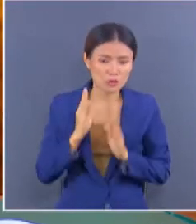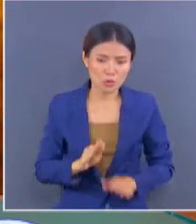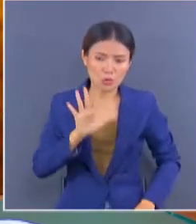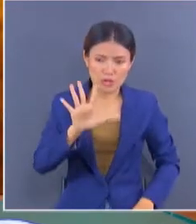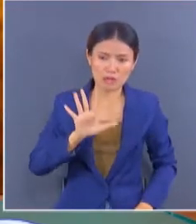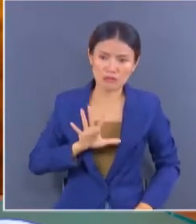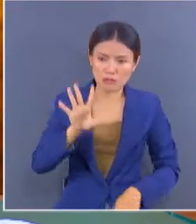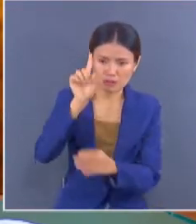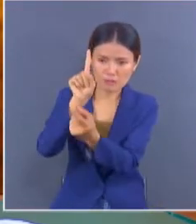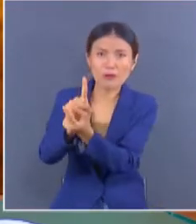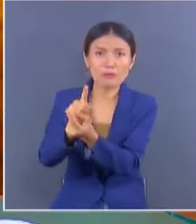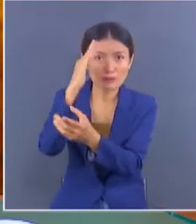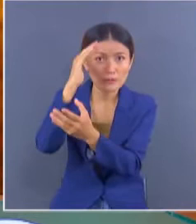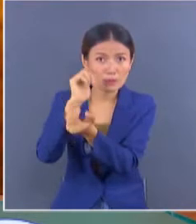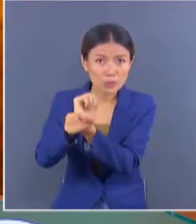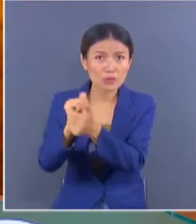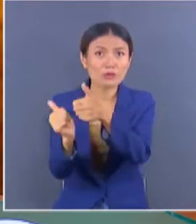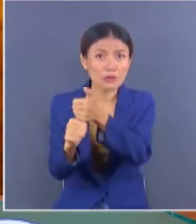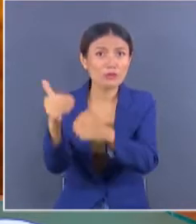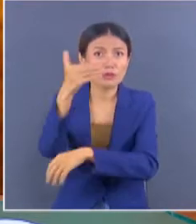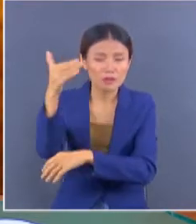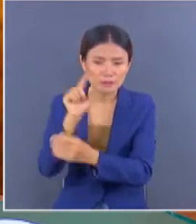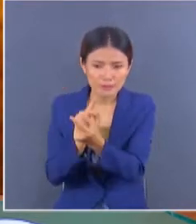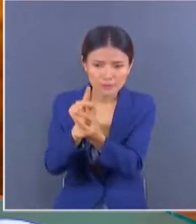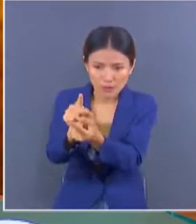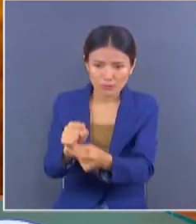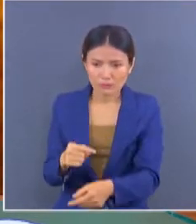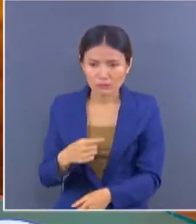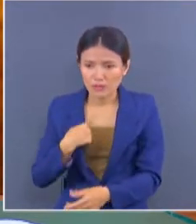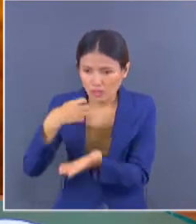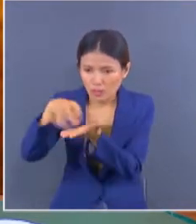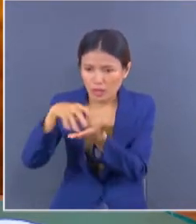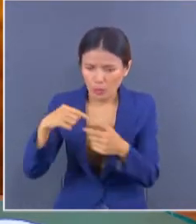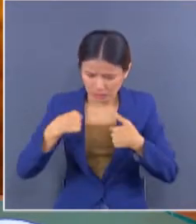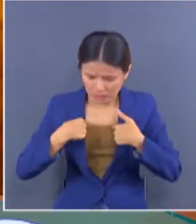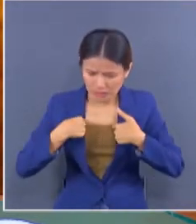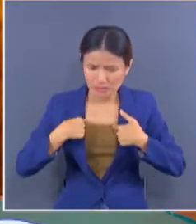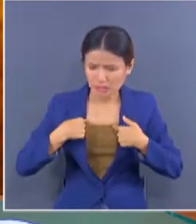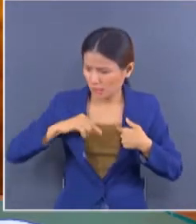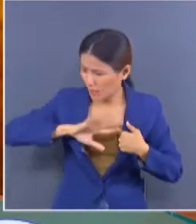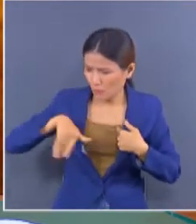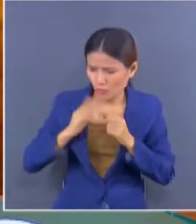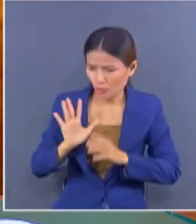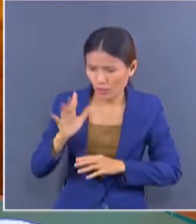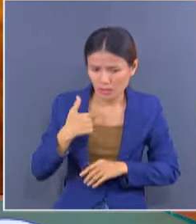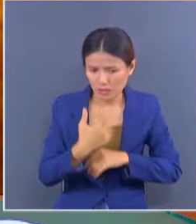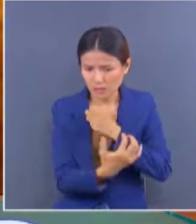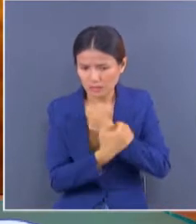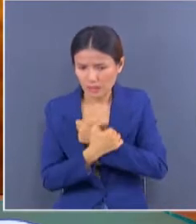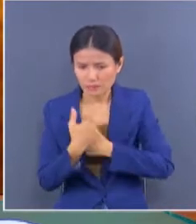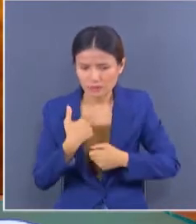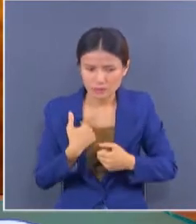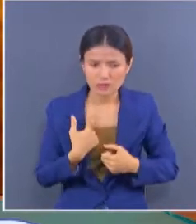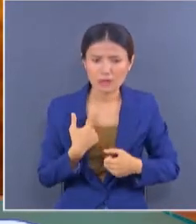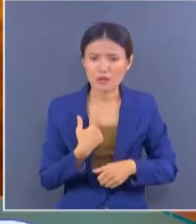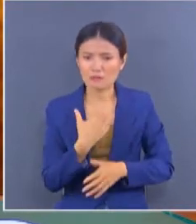เกี่ยวกับบ่อนการพนันยืนยันว่ากลุ่มตนเองถูกอุ้มไปรีดทรัพย์จริงครับ5ล้านบาทรวมไปถึงในพื้นที่กรุงเทพมหาน